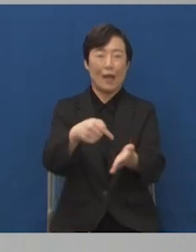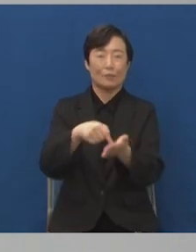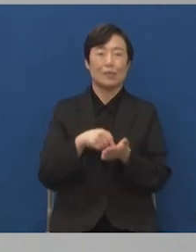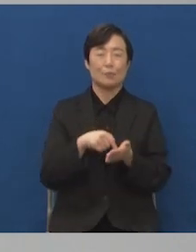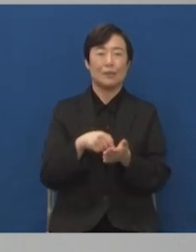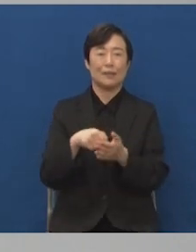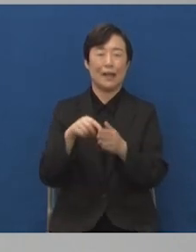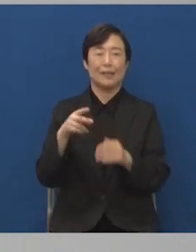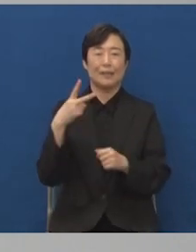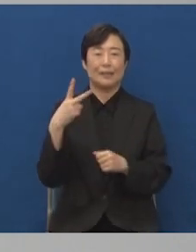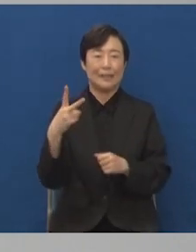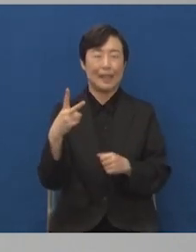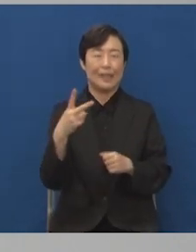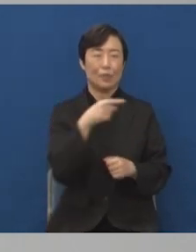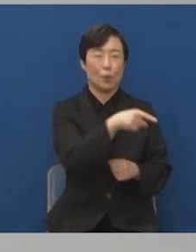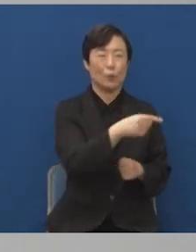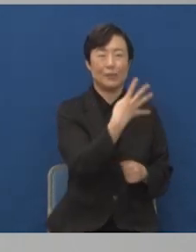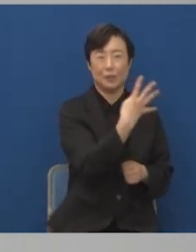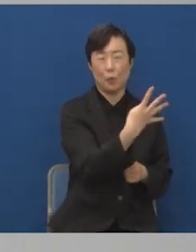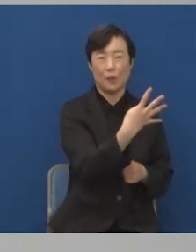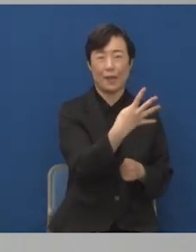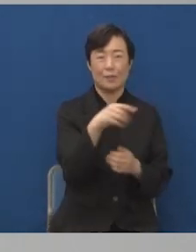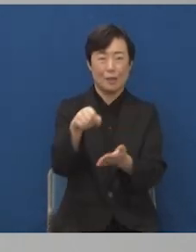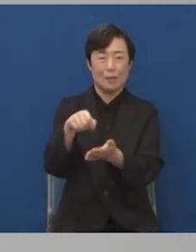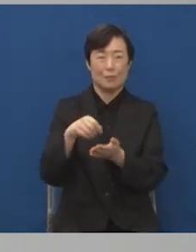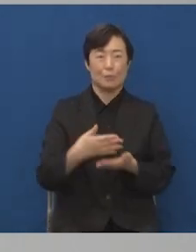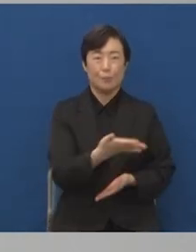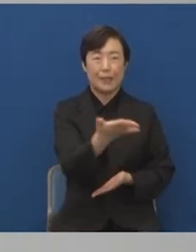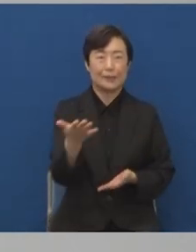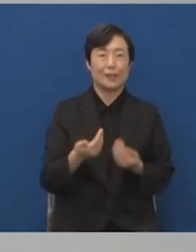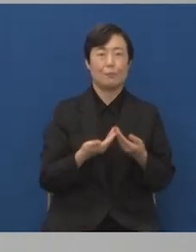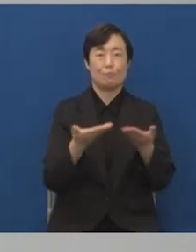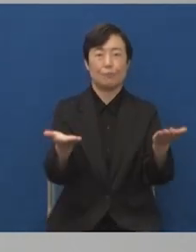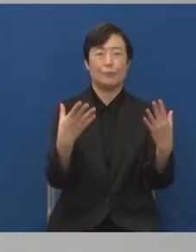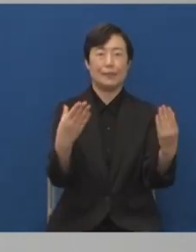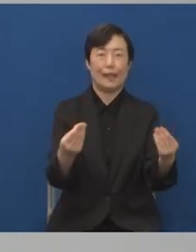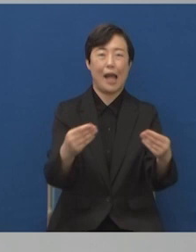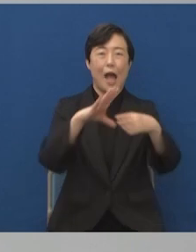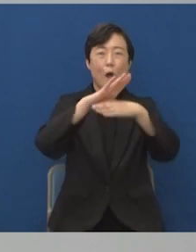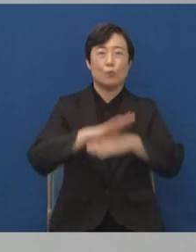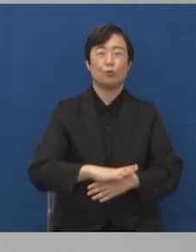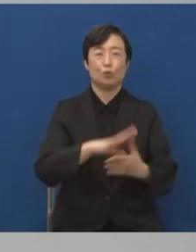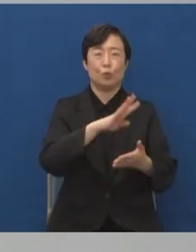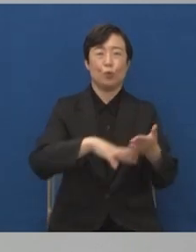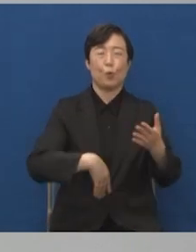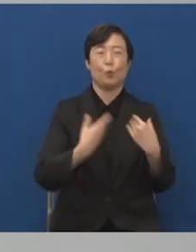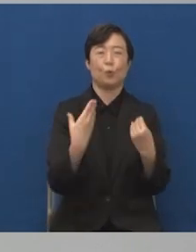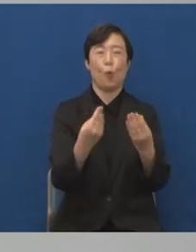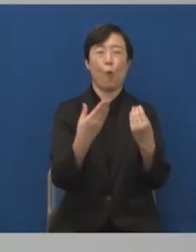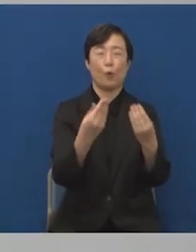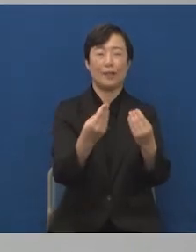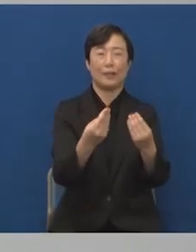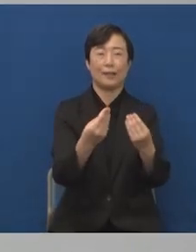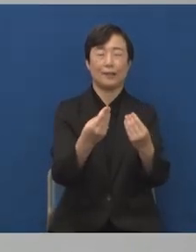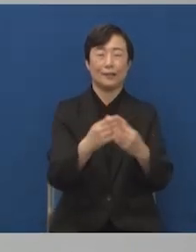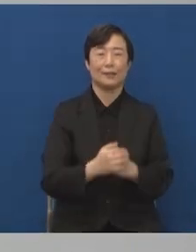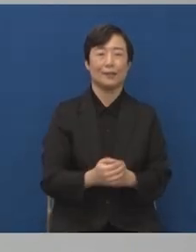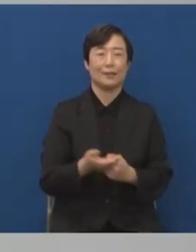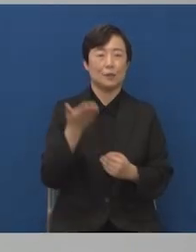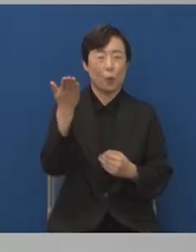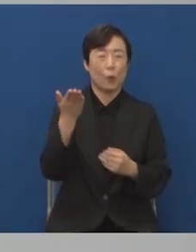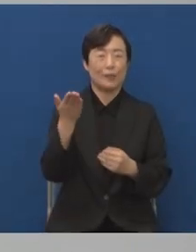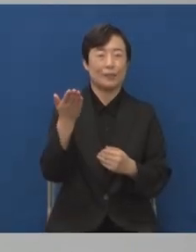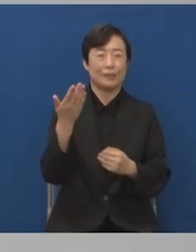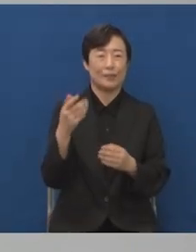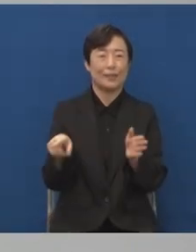件および陳情4件はお手元に配布してあります。文書表のとおり所管の常任委員会に付託